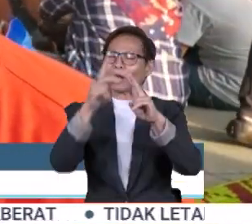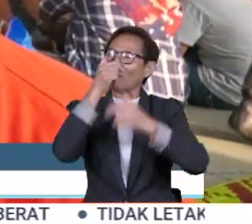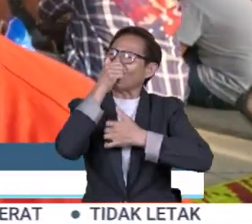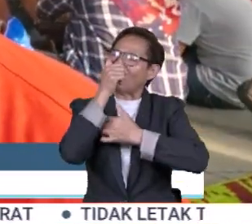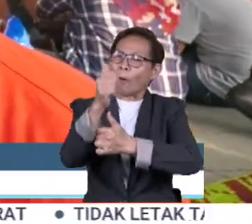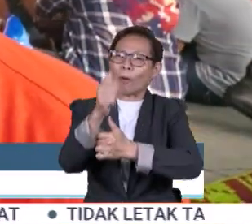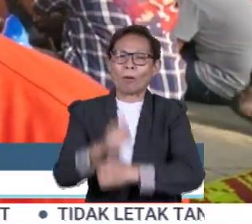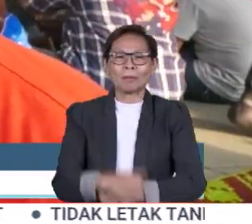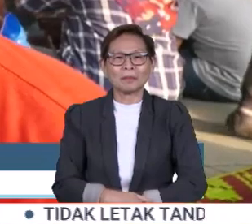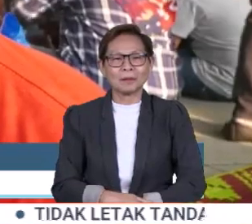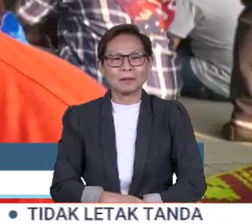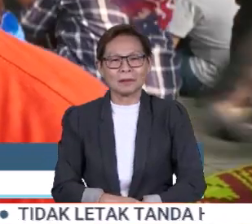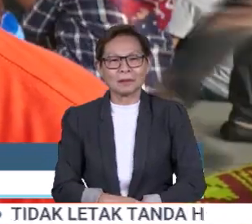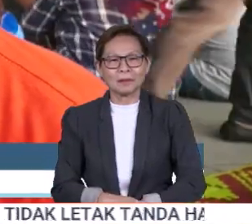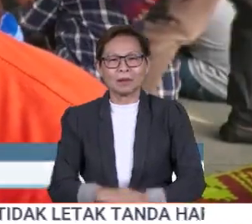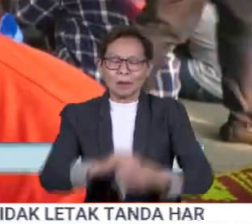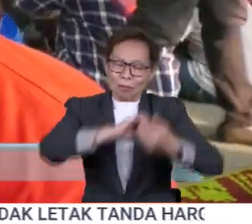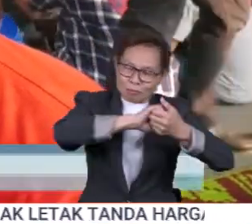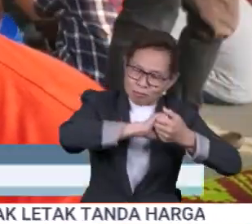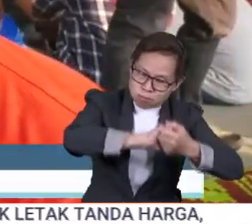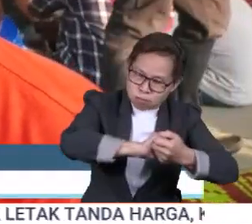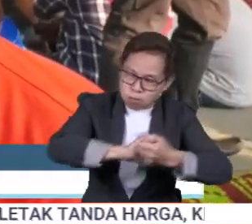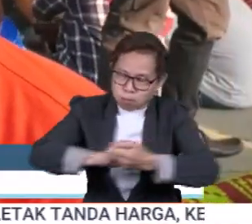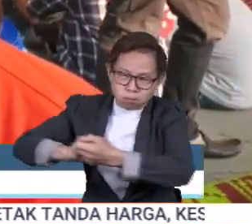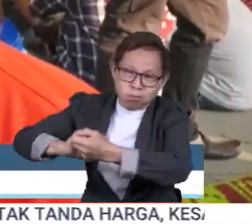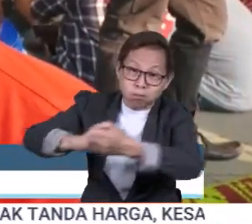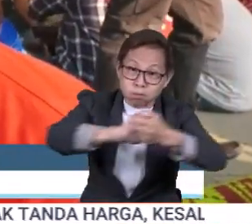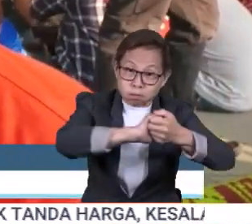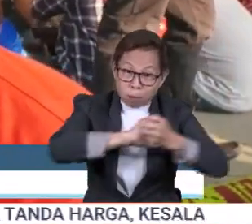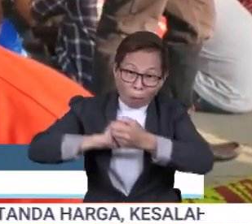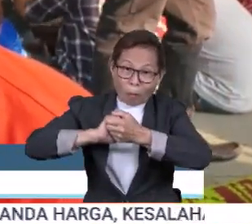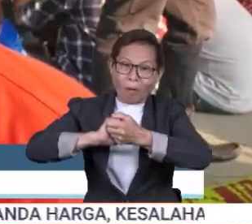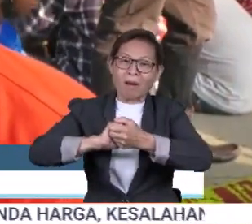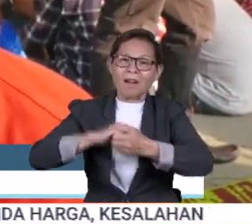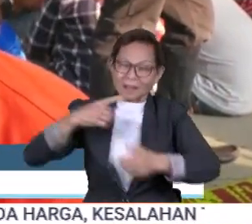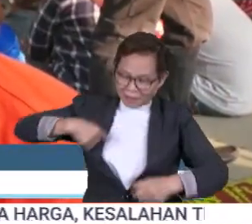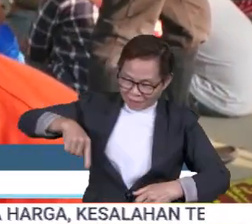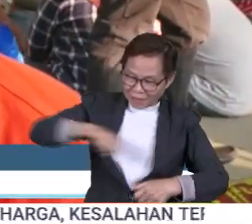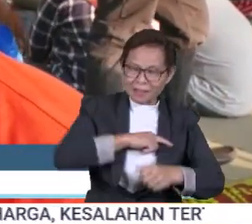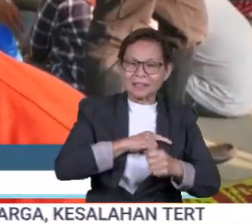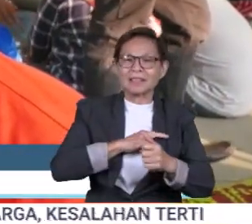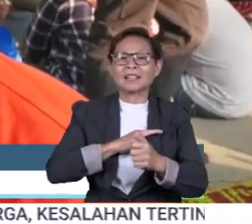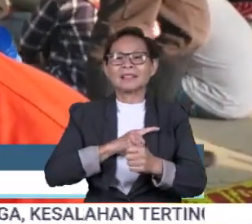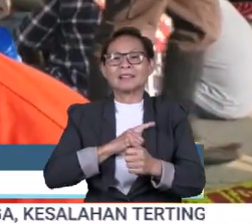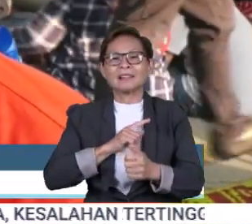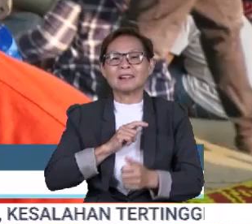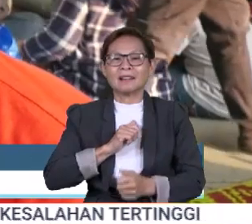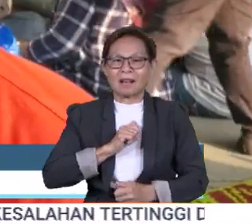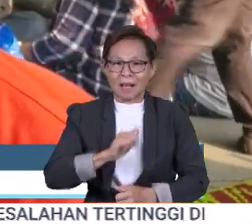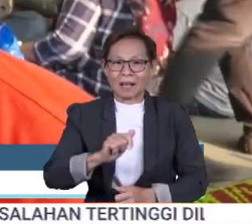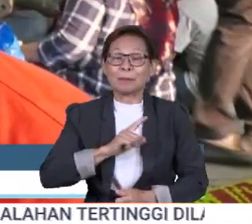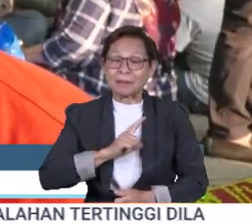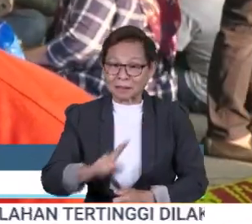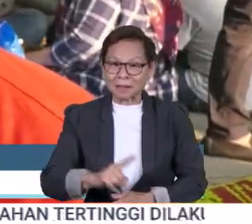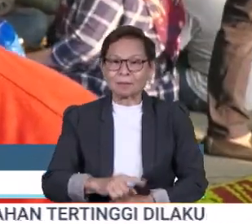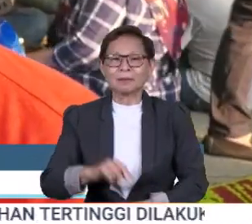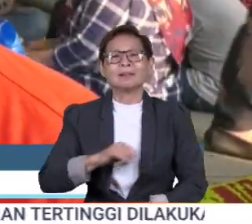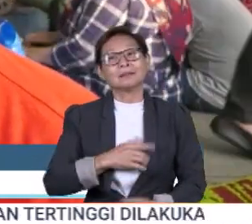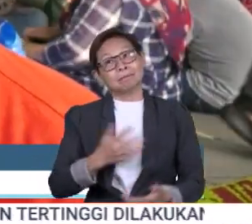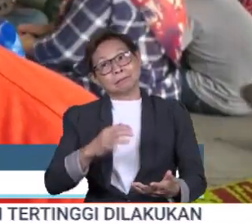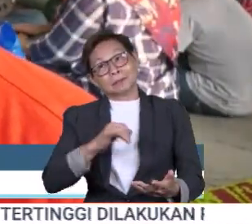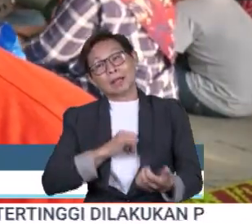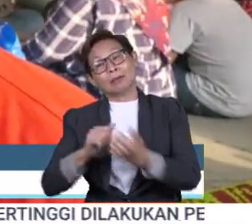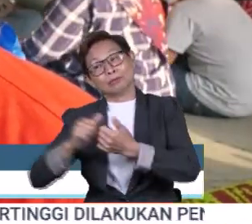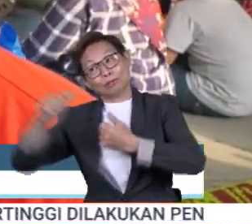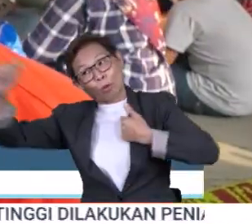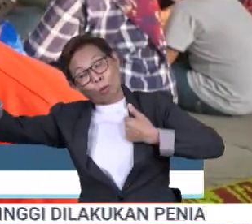dapat menggerakkan silaturahim sesama kita yang beragama Islam kan. Lagipun saya jauh